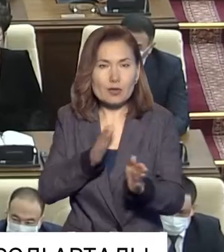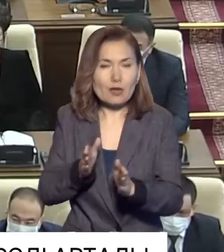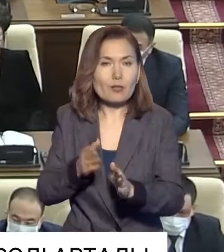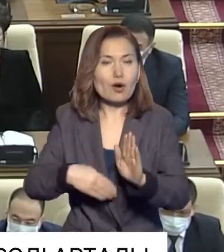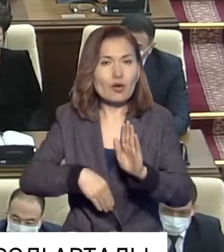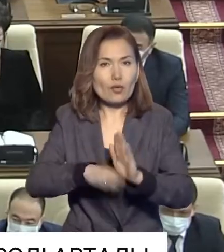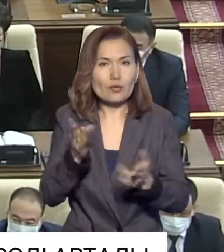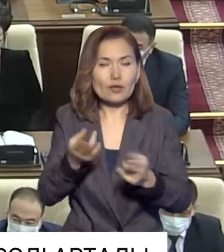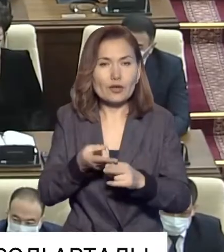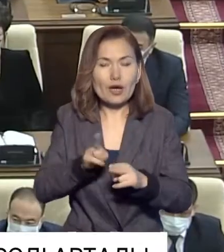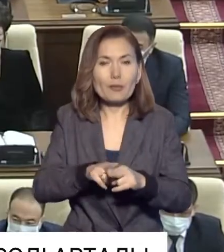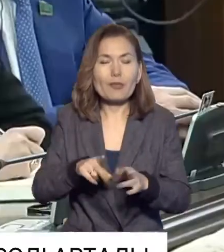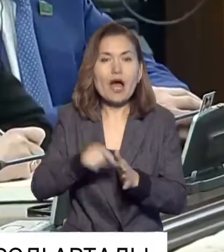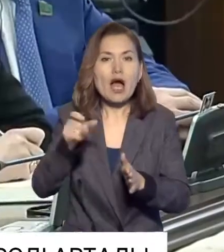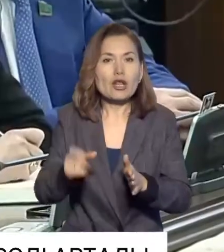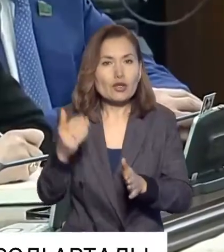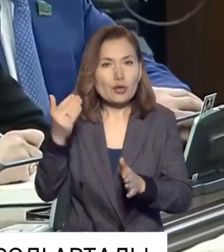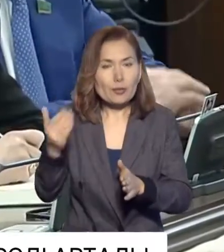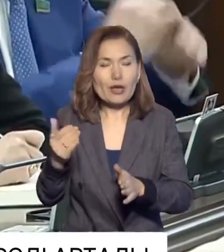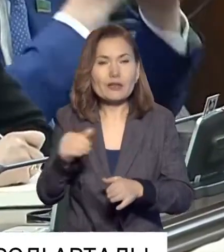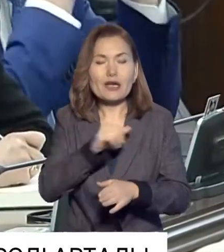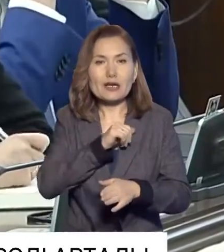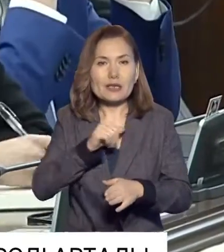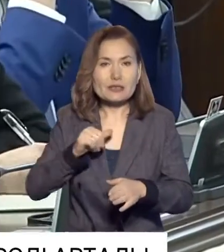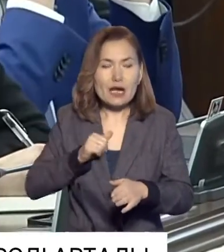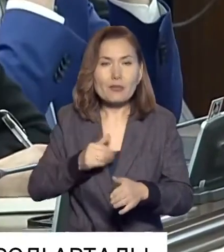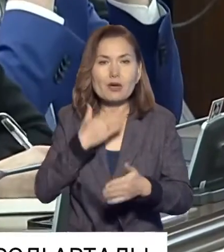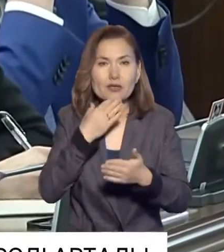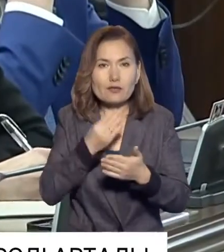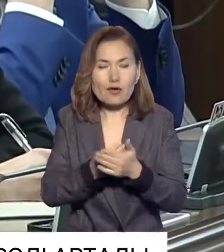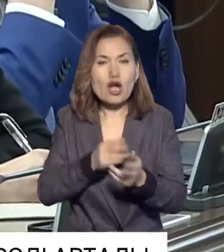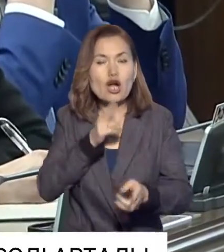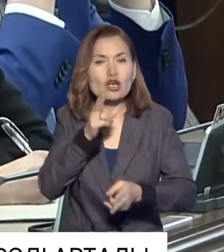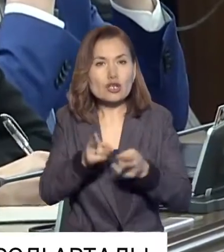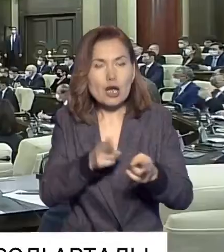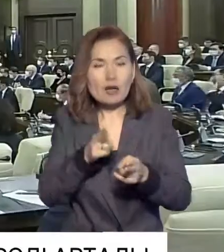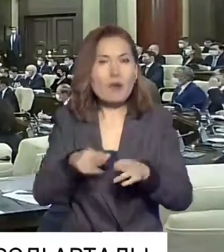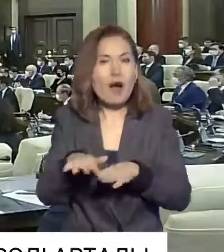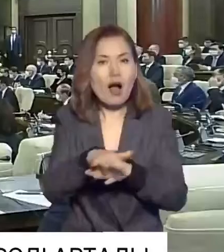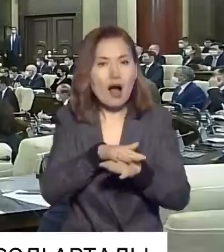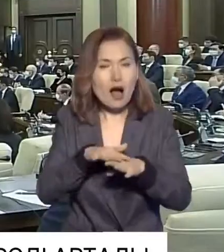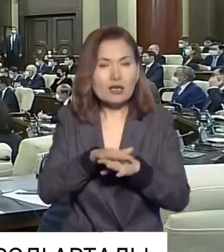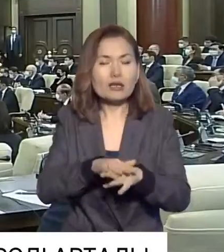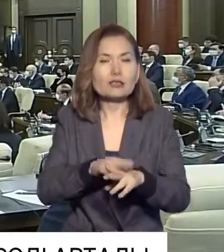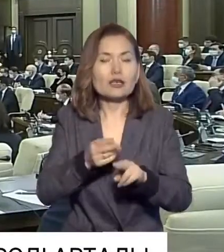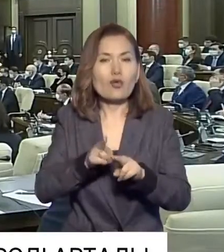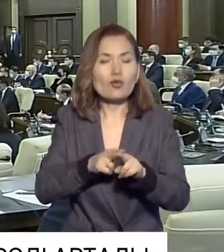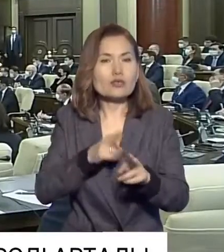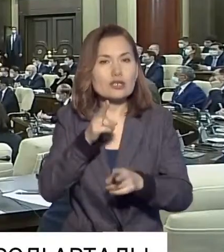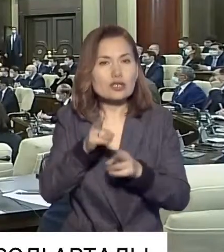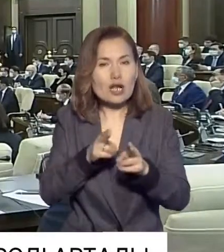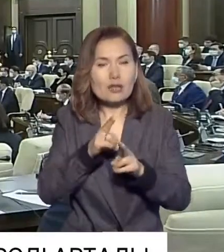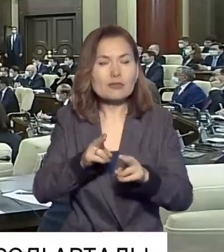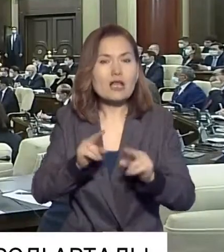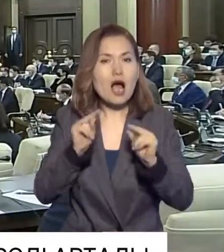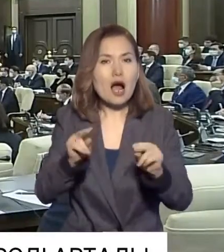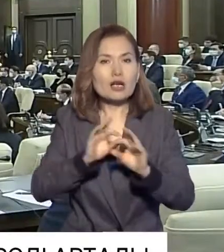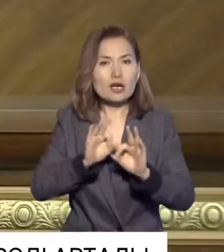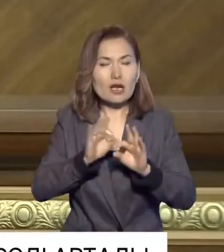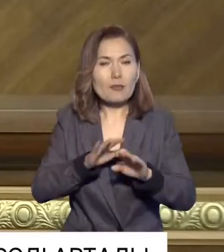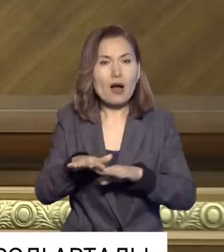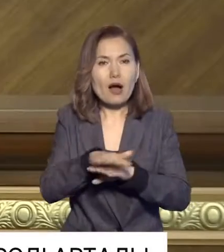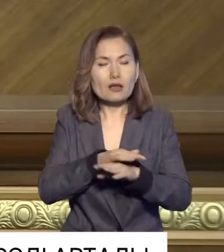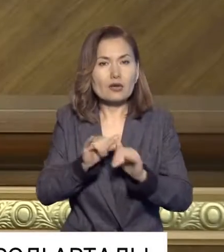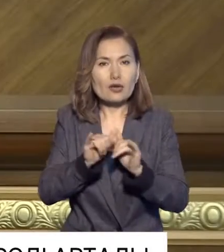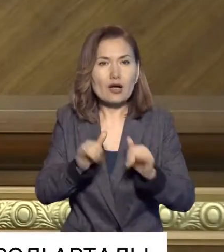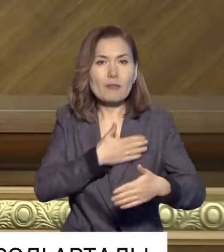үшін депутаттар ешкімнен қымсынбай, биік мінберден халықтың мұң-мұқтажын ашық айтып, елдің өркендеуі жолында белсенді болуы